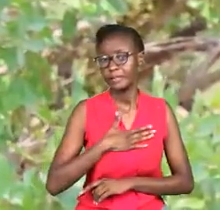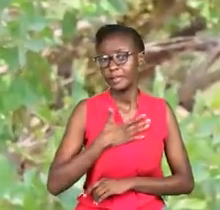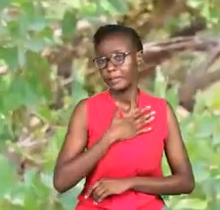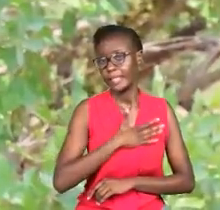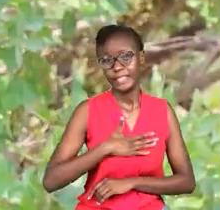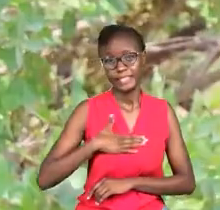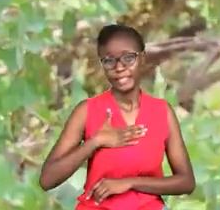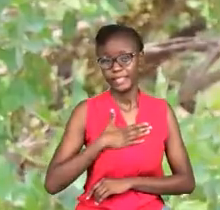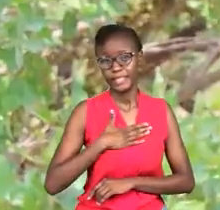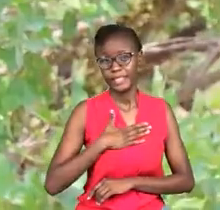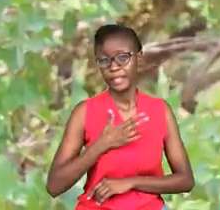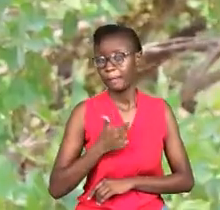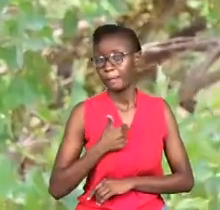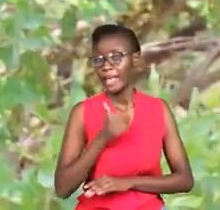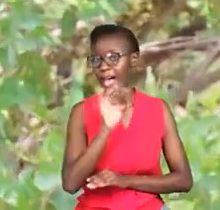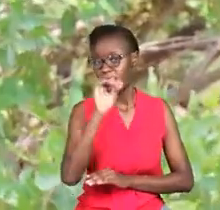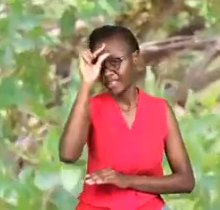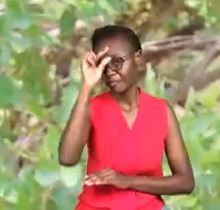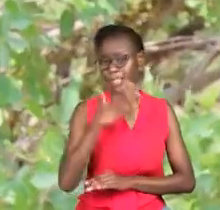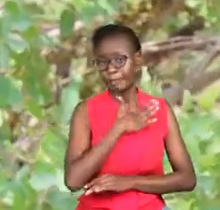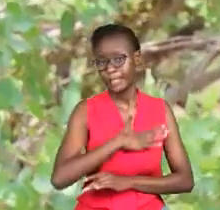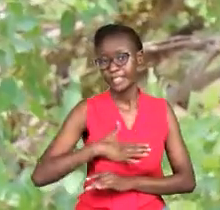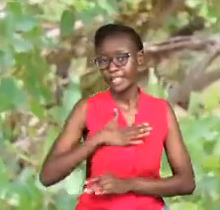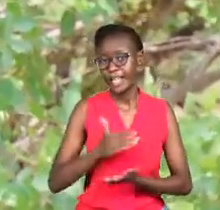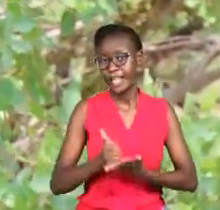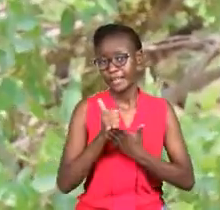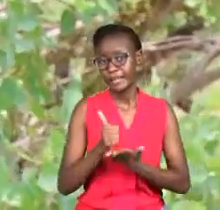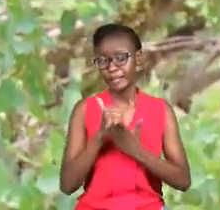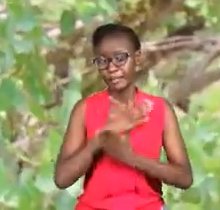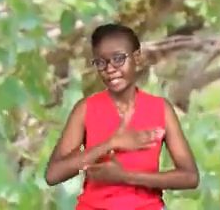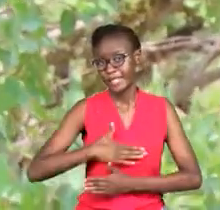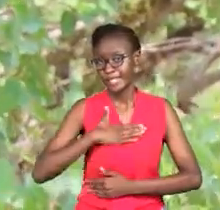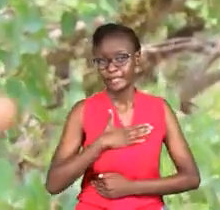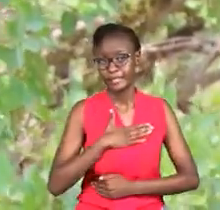serikali, mimi naomba kwa serikali yetu atusaidie hapo.